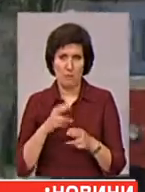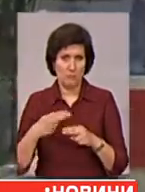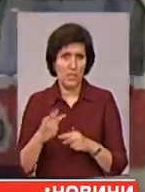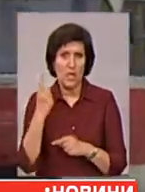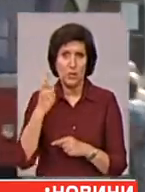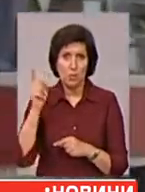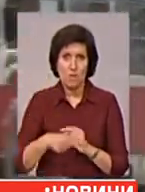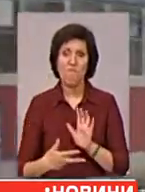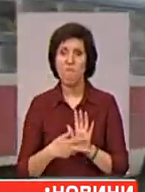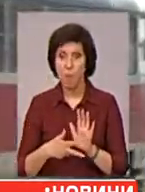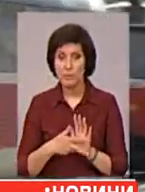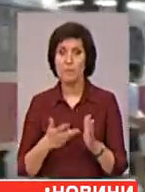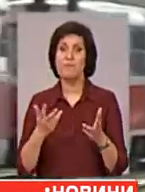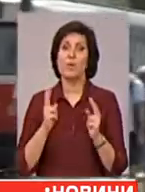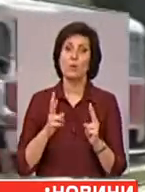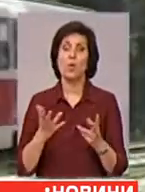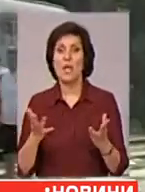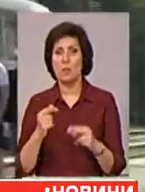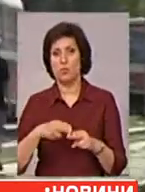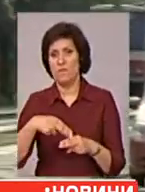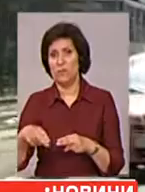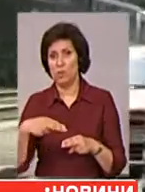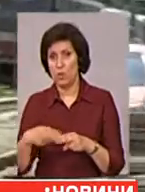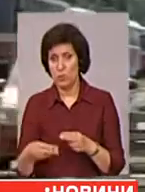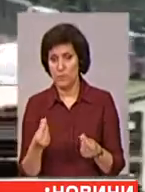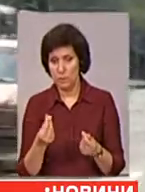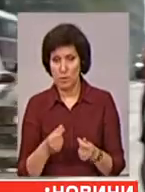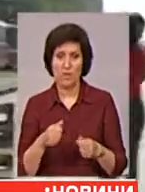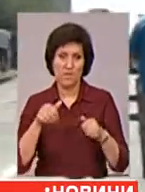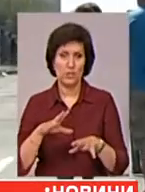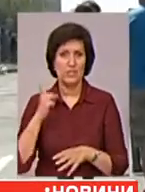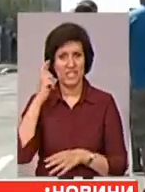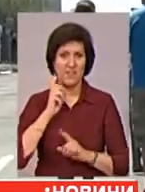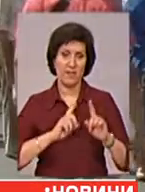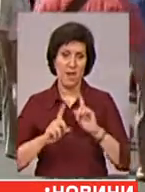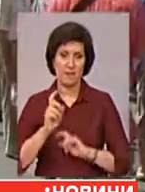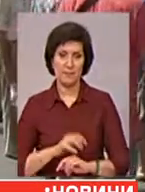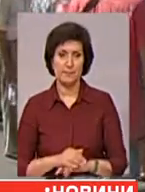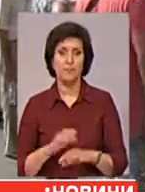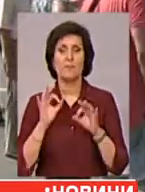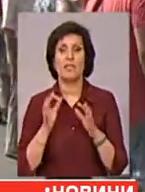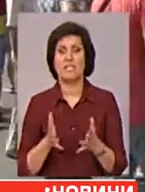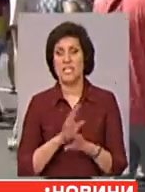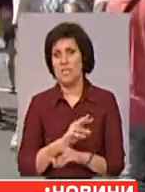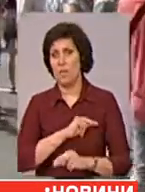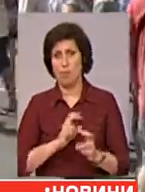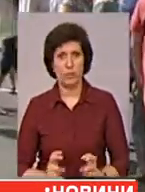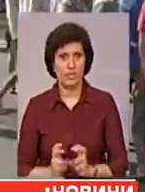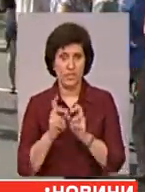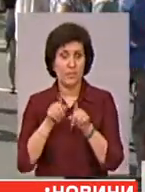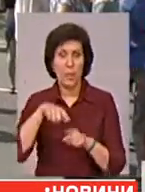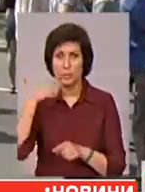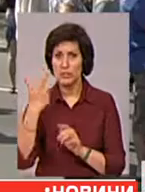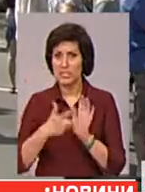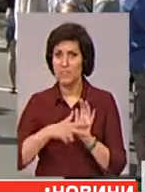восьму частину. Хто і яким чином буде відшкодовувати борги, вирішить Київрада. Естественно, не работает лифт. То есть в такую